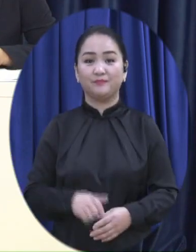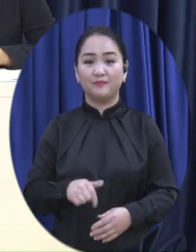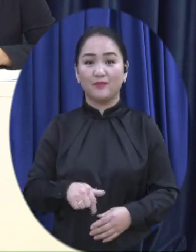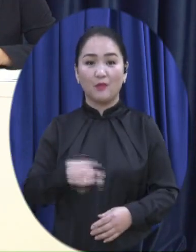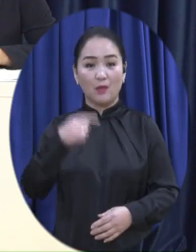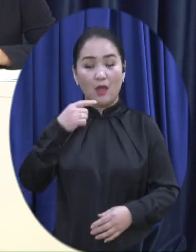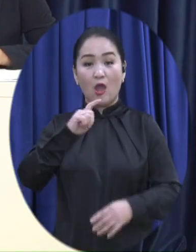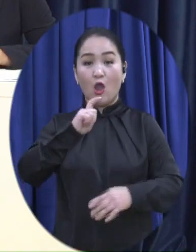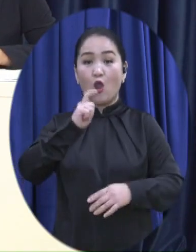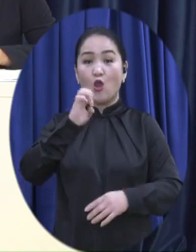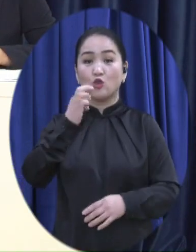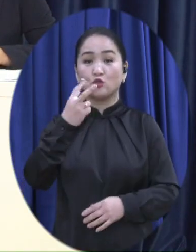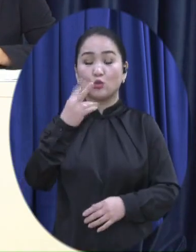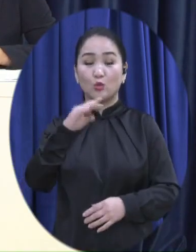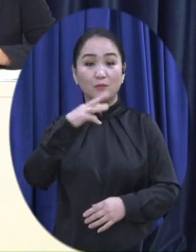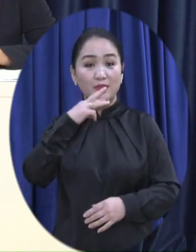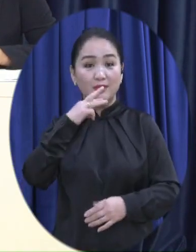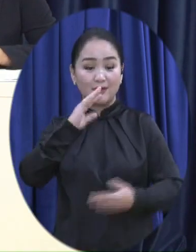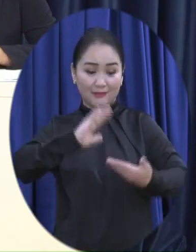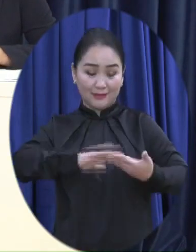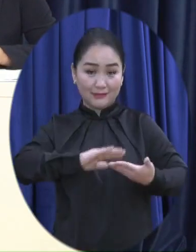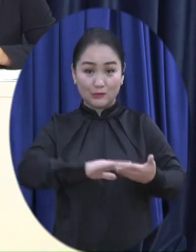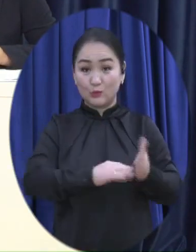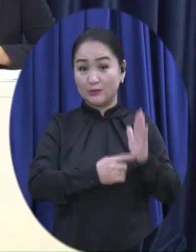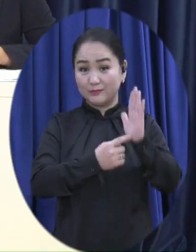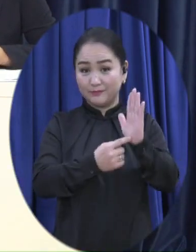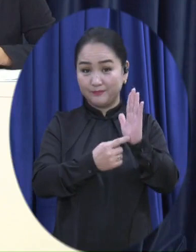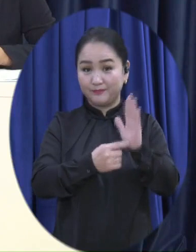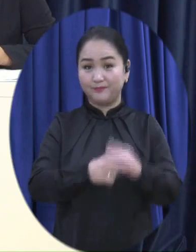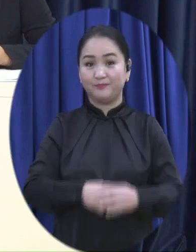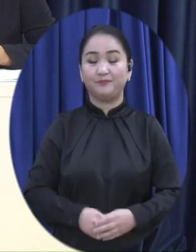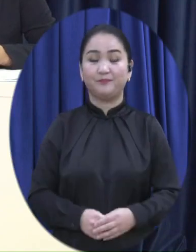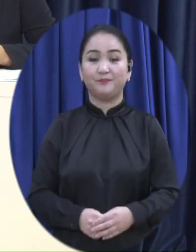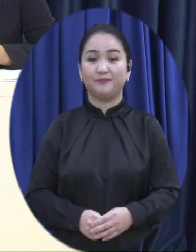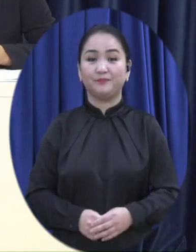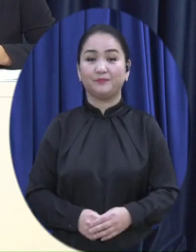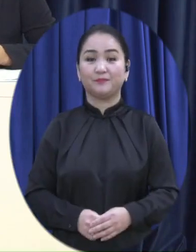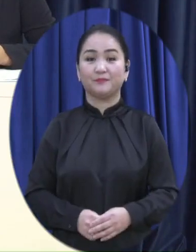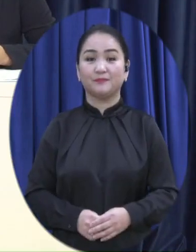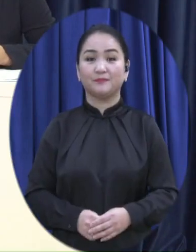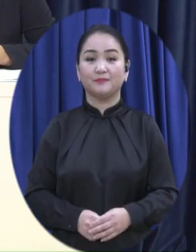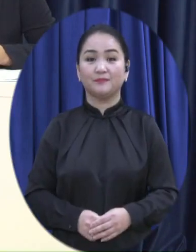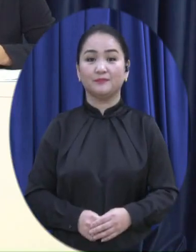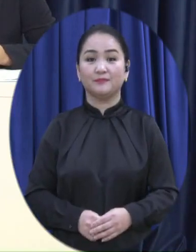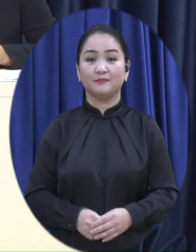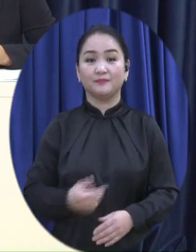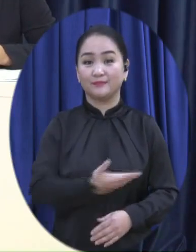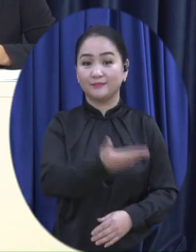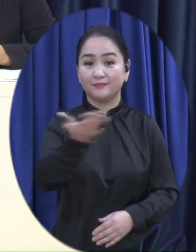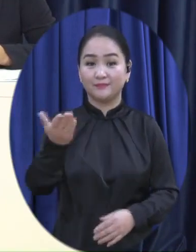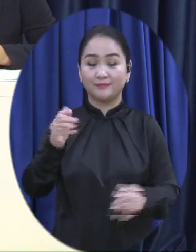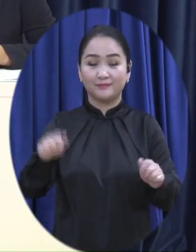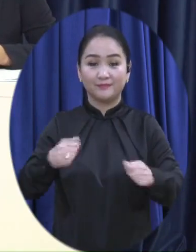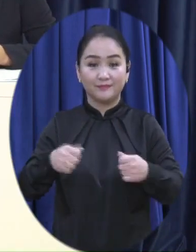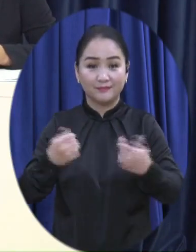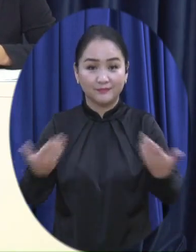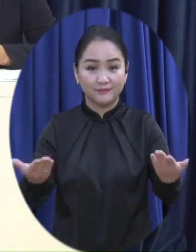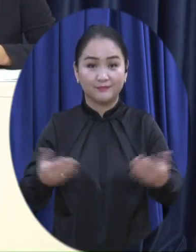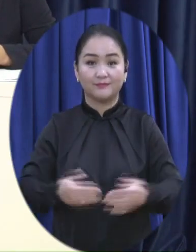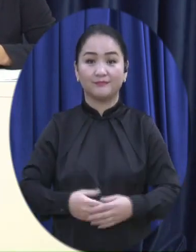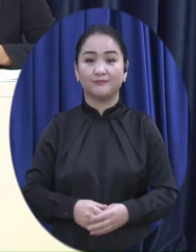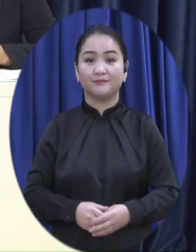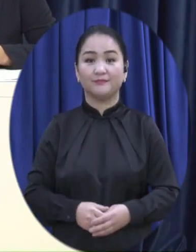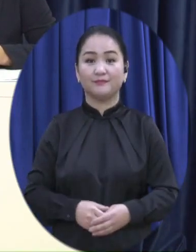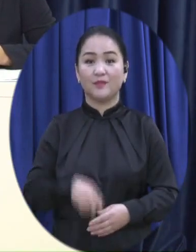халдвар төвчин судлалын үндэсний төвийн өнөөдрийн мэдээллийг танилцуулна. За та бүхний амрыг ирээ.